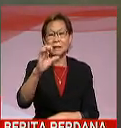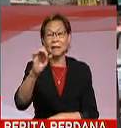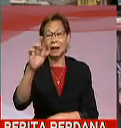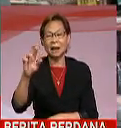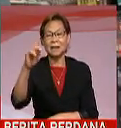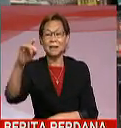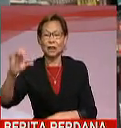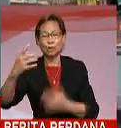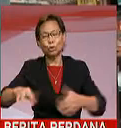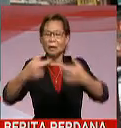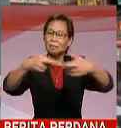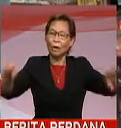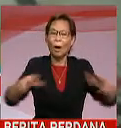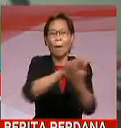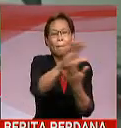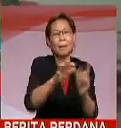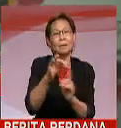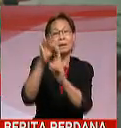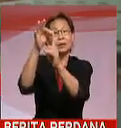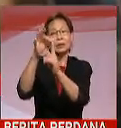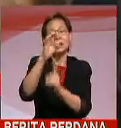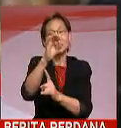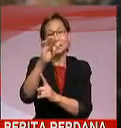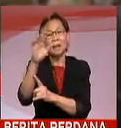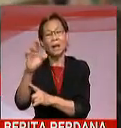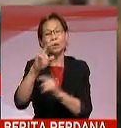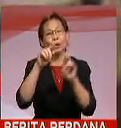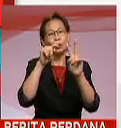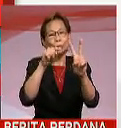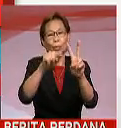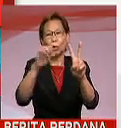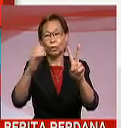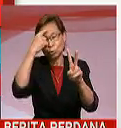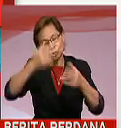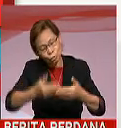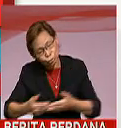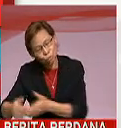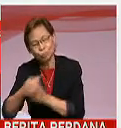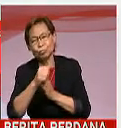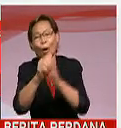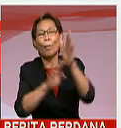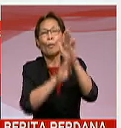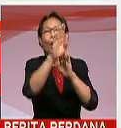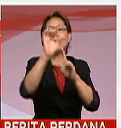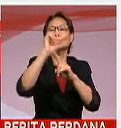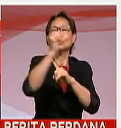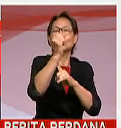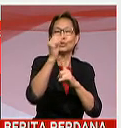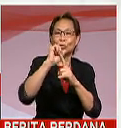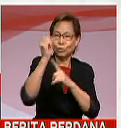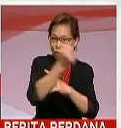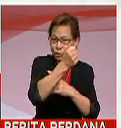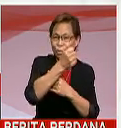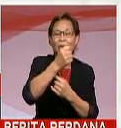ECERDC telah melancarkan Pelan Induk ECER 2.0 bagi terus memacu pembangunan sosioekonomi di Pantai